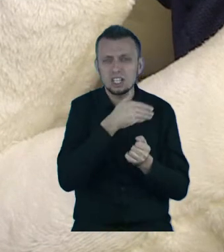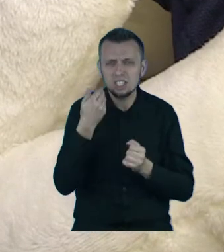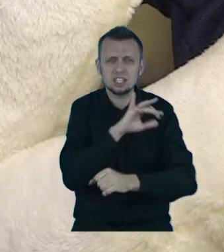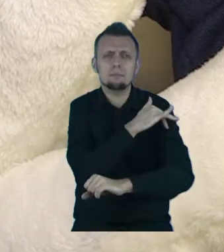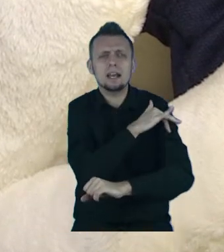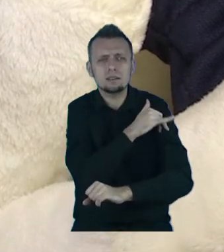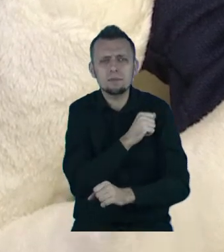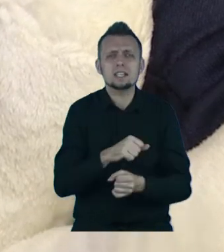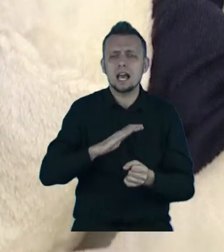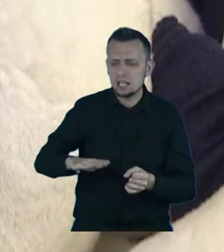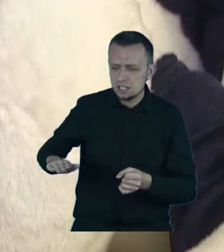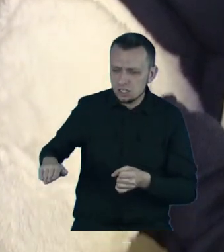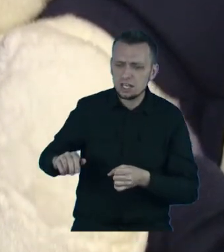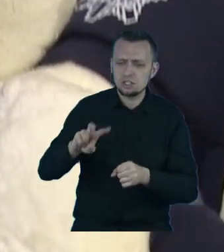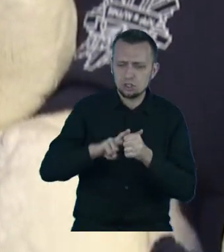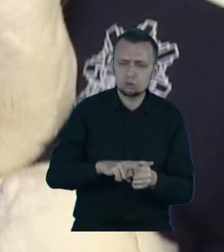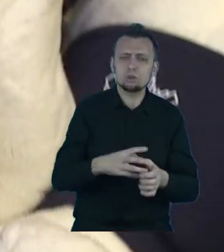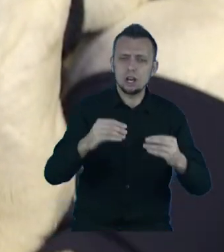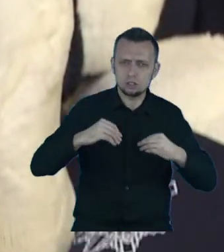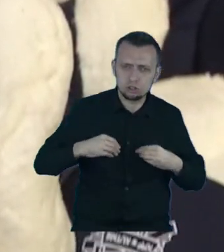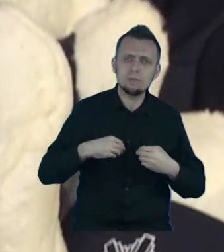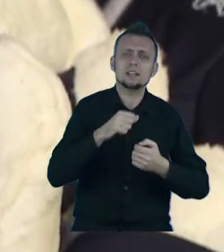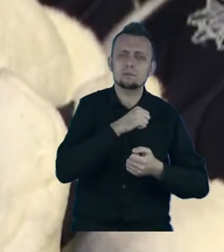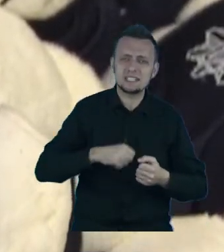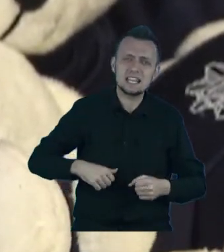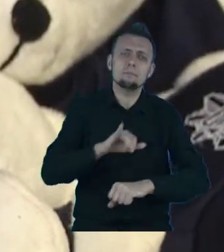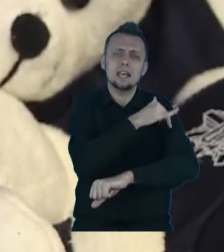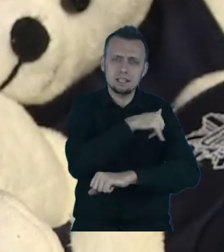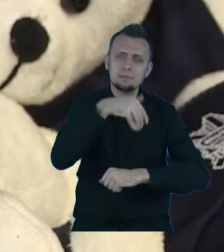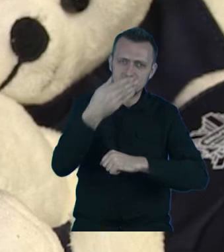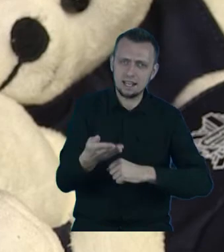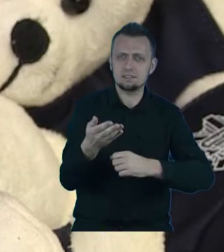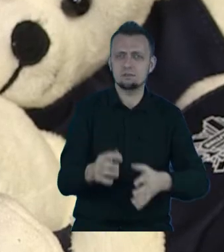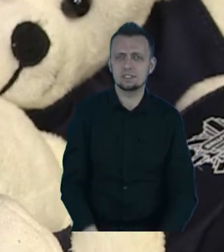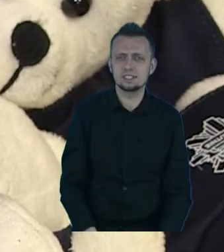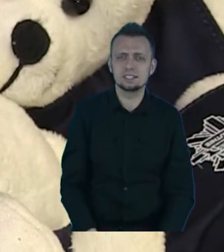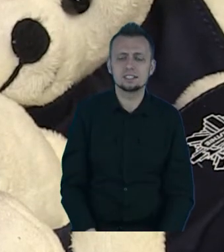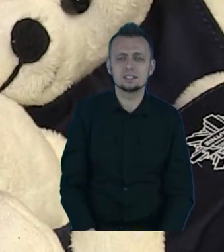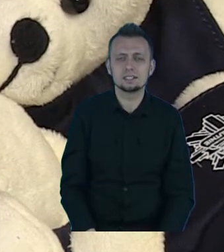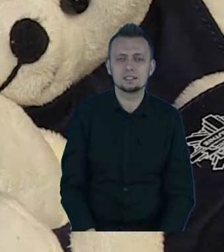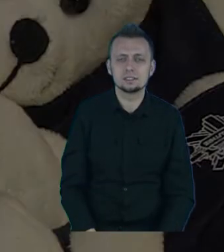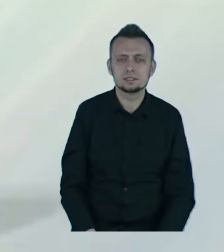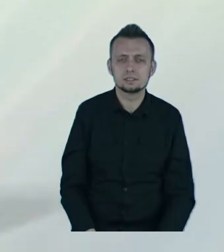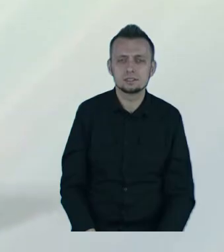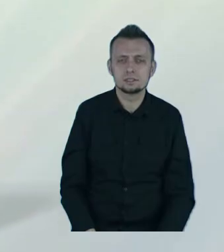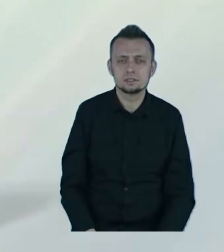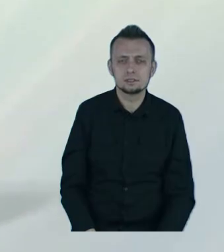sytuacji, samo będzie mogło taką przytulankę sobie nazwać. Dla Wiadomości Dnia Natalia Gackowska.